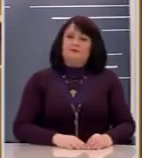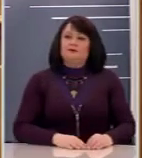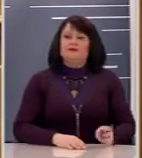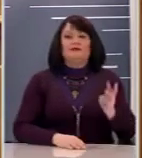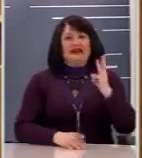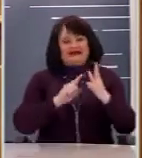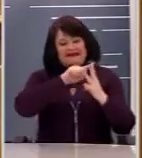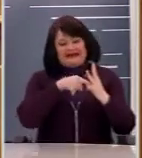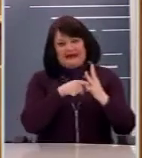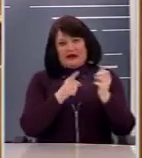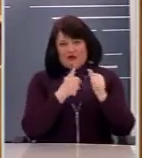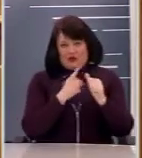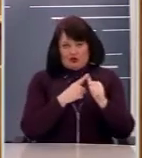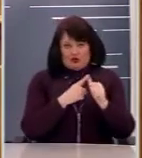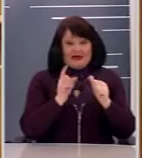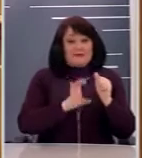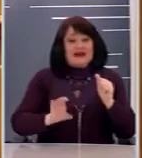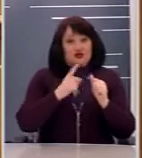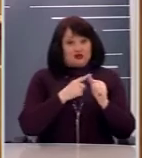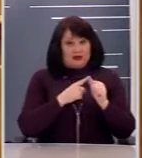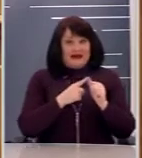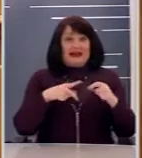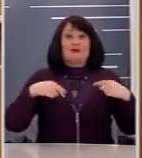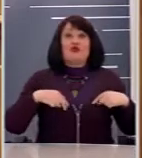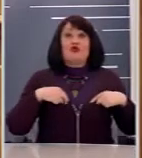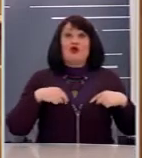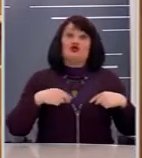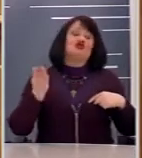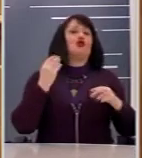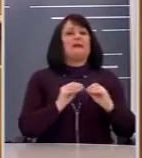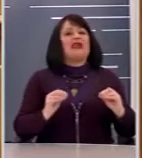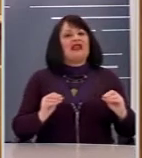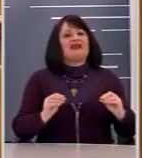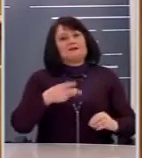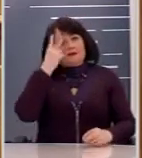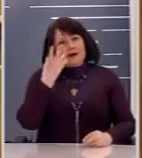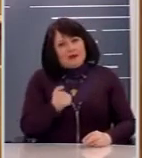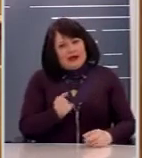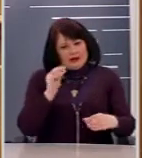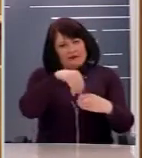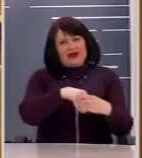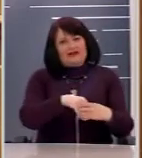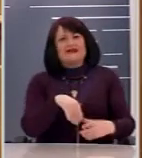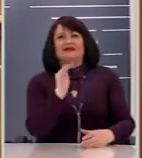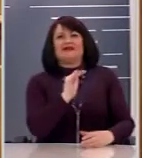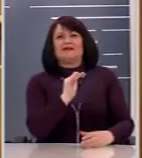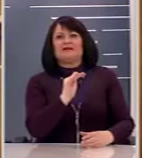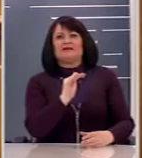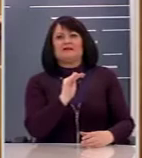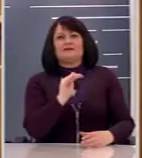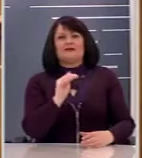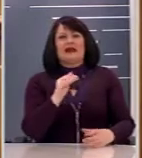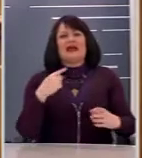ερευνήσει η Επιτροπή μας. Πρώτον, αν ο Υπουργός Παιδείας τότε είχε το δικαίωμα να παρέμβει και να ζητήσει την παρέμβαση του ΣΟΥ.